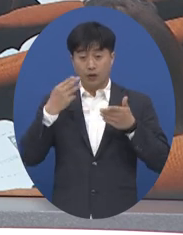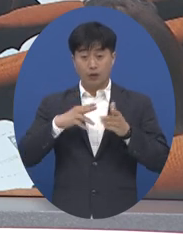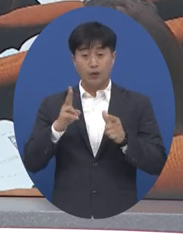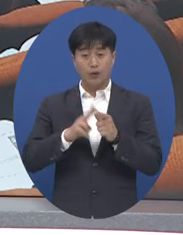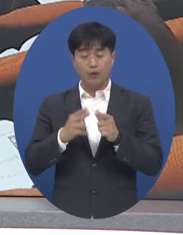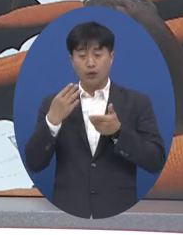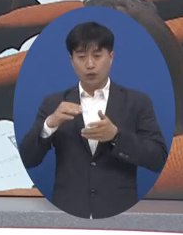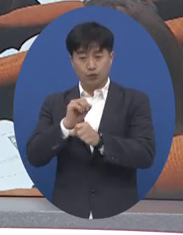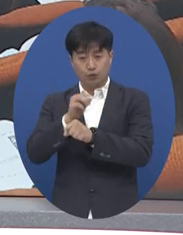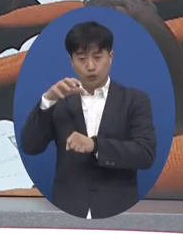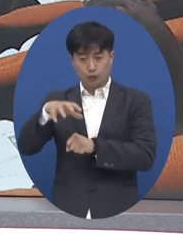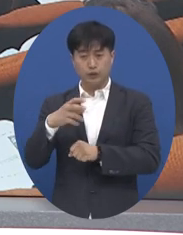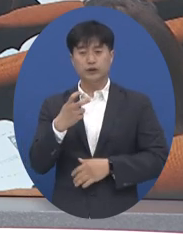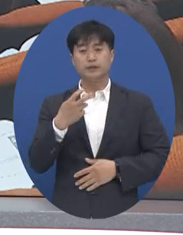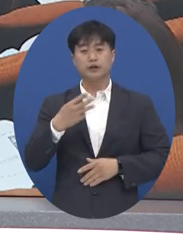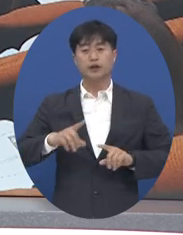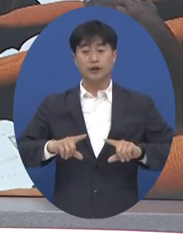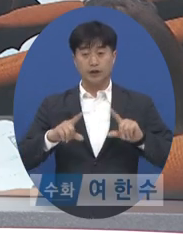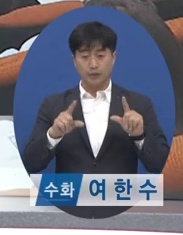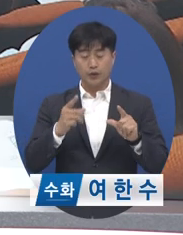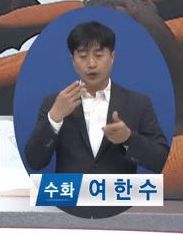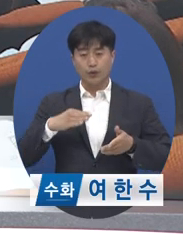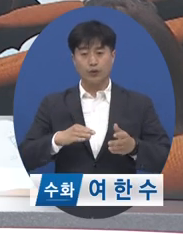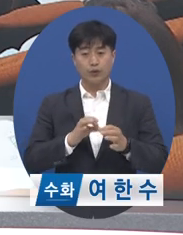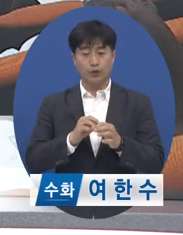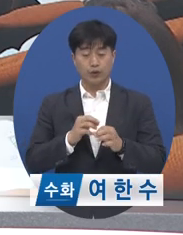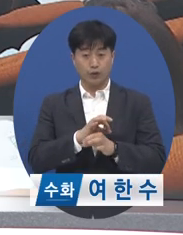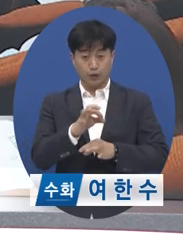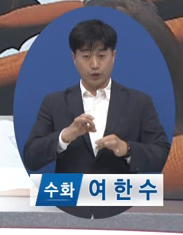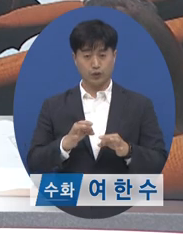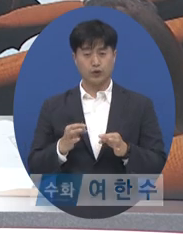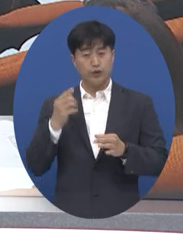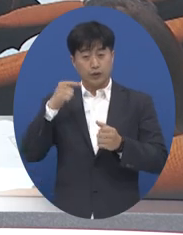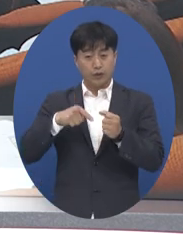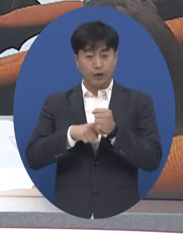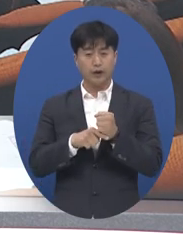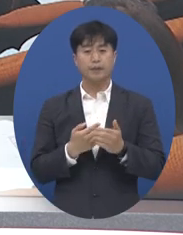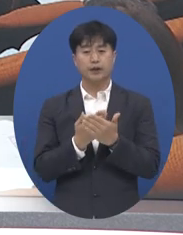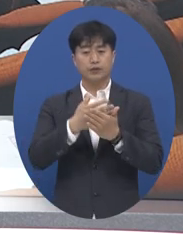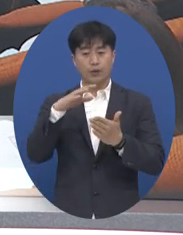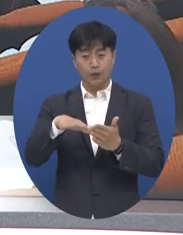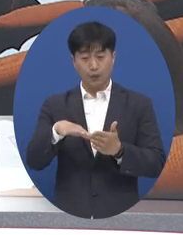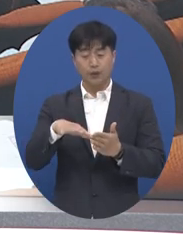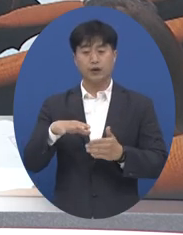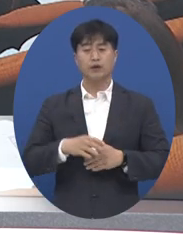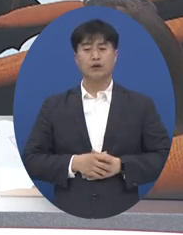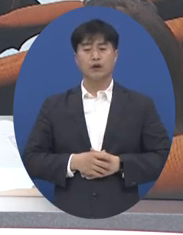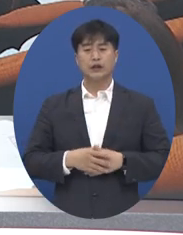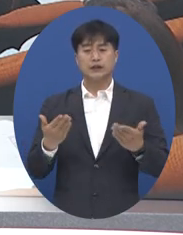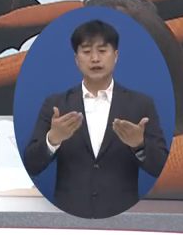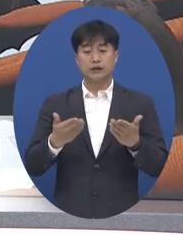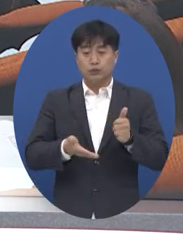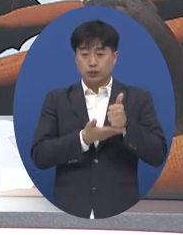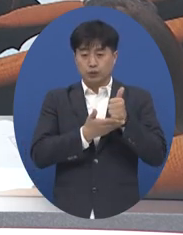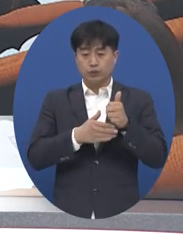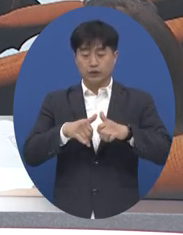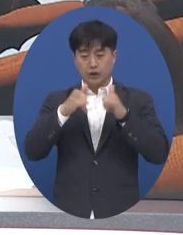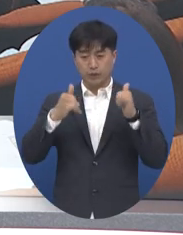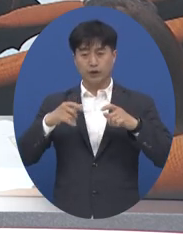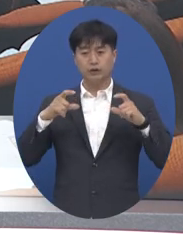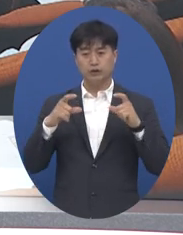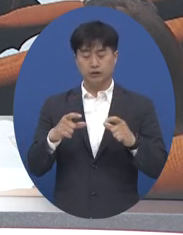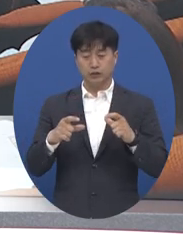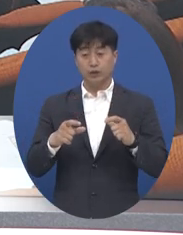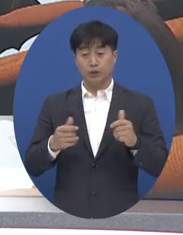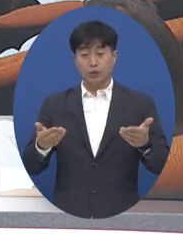전기료와 경기 연구원은 23일 경기도 경제 과 기능 원 바이오 센터 대회의실에서 노동 존중 사회 아 지역